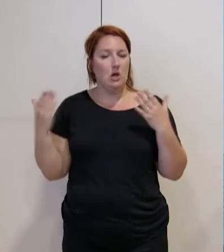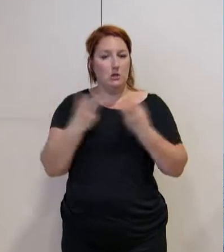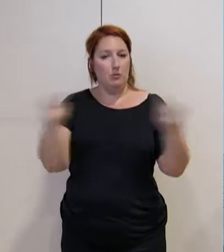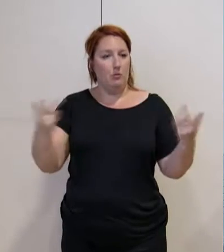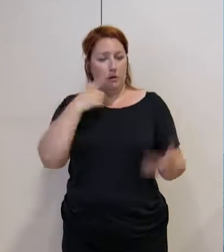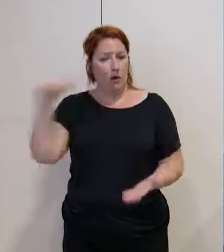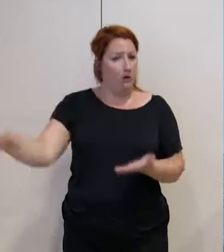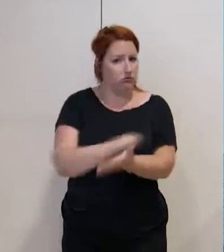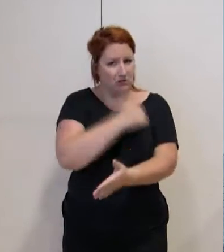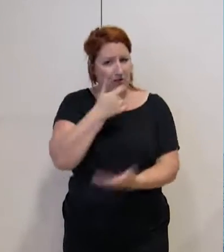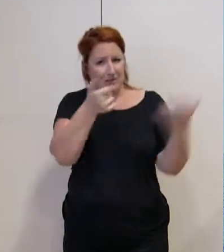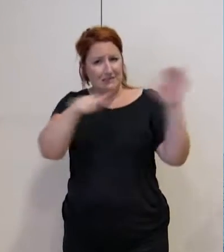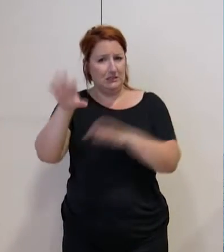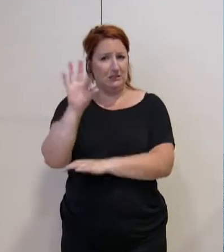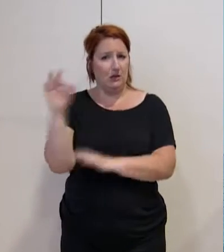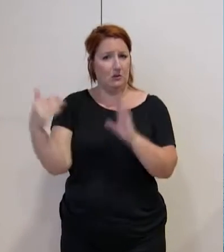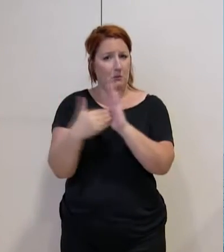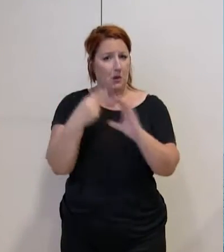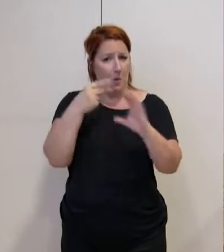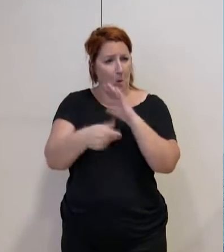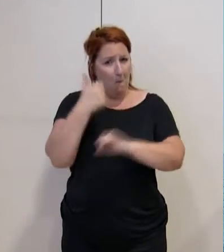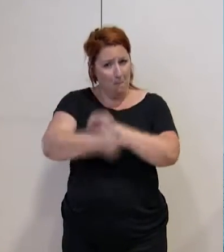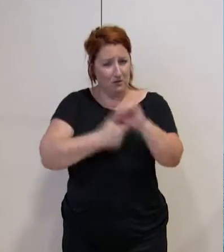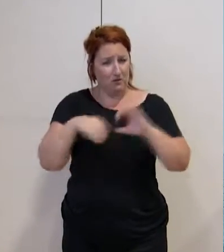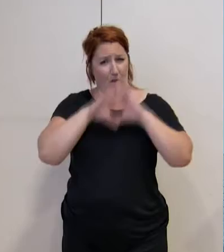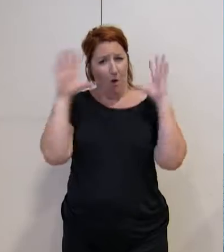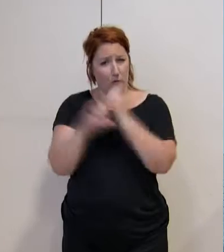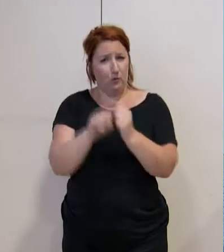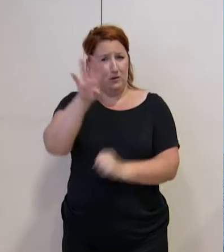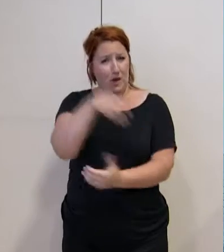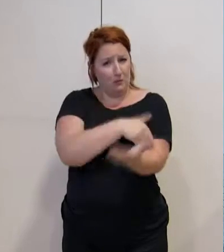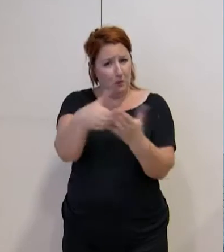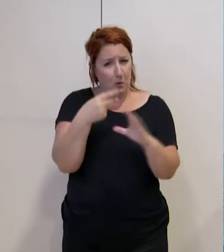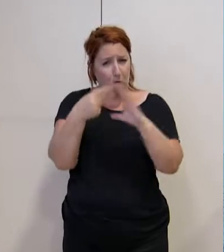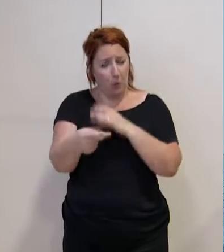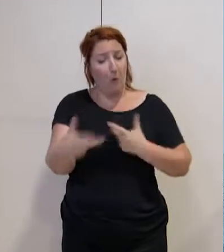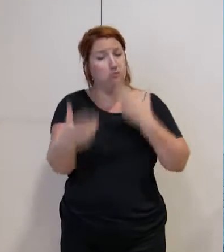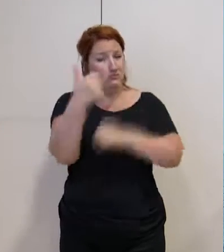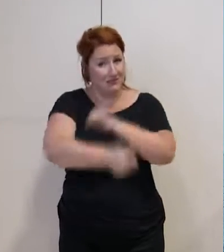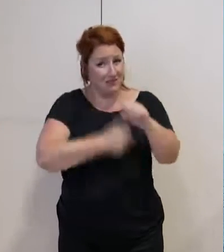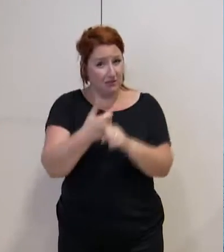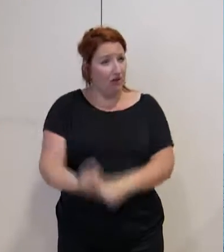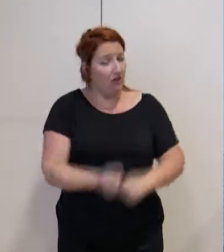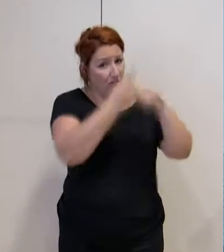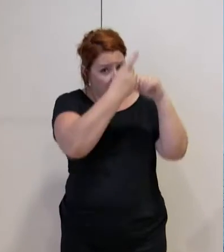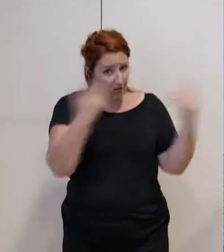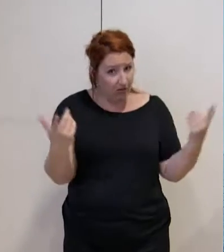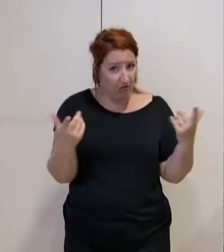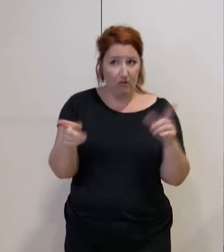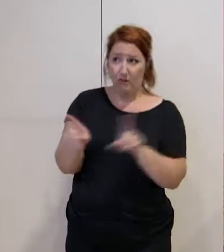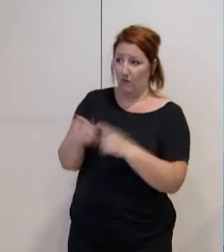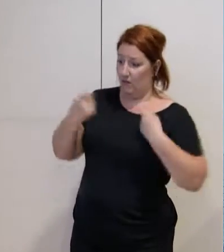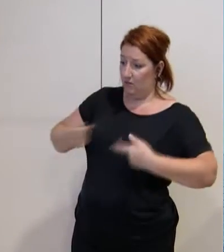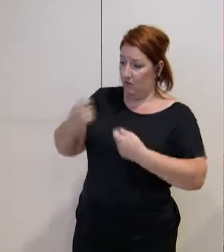650 000 € par an, soit près de 4 millions d'euros pendant ce mandat, et de nouvelles dépenses pour assurer le fonctionnement de ces